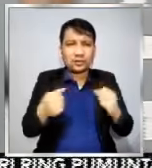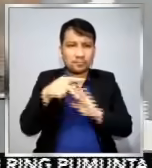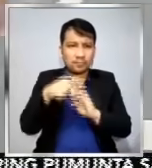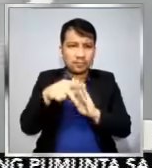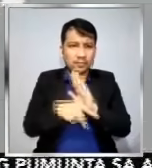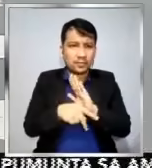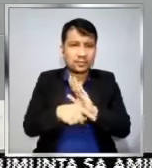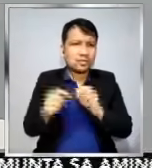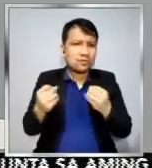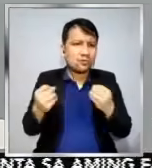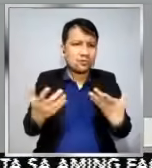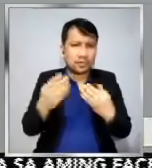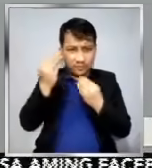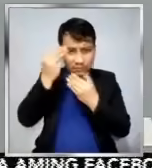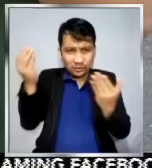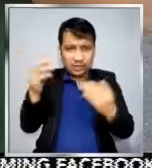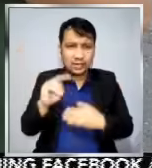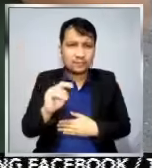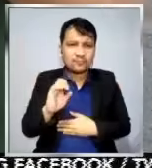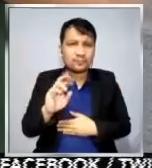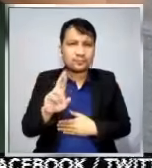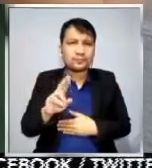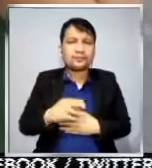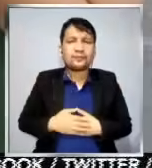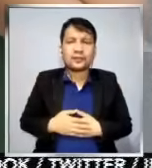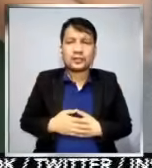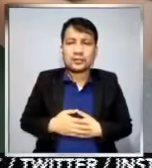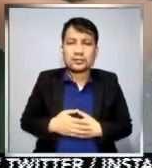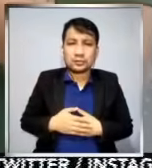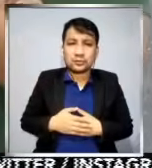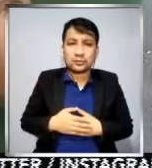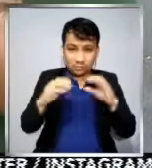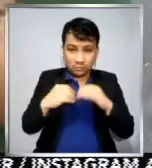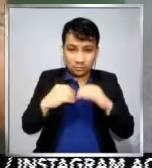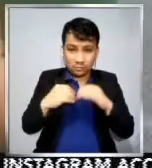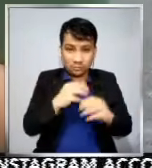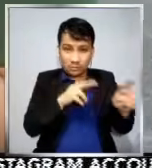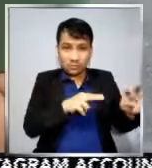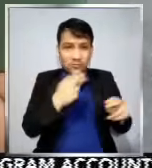ang Metro Manila Council. May Bermudez, nakatutok, 24 oras.